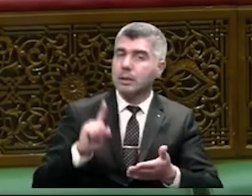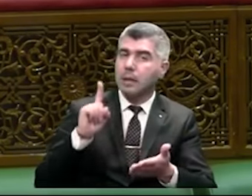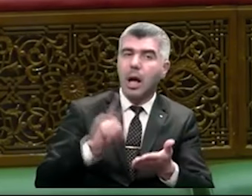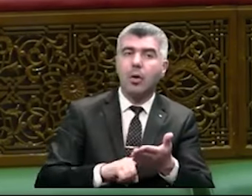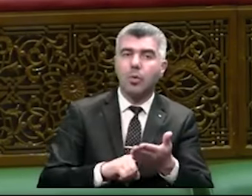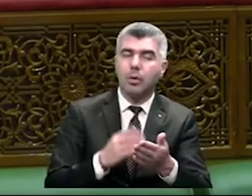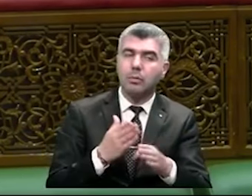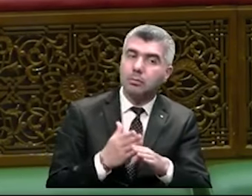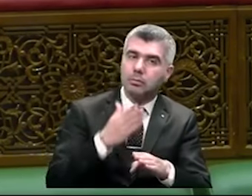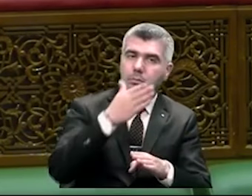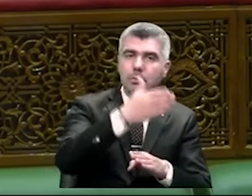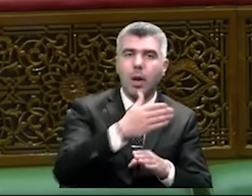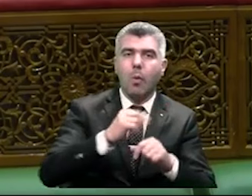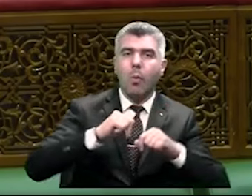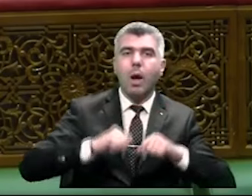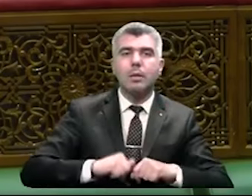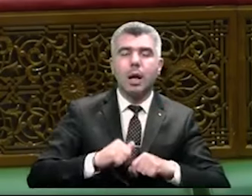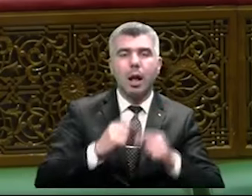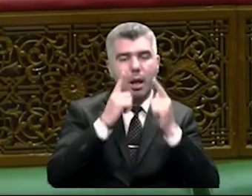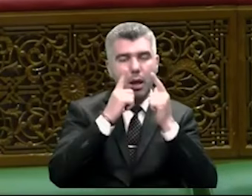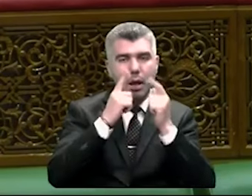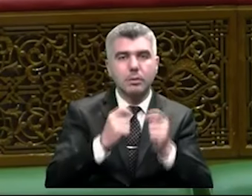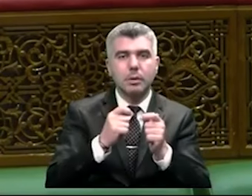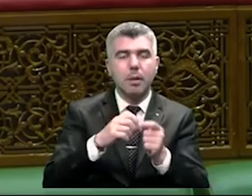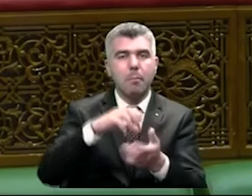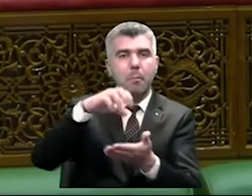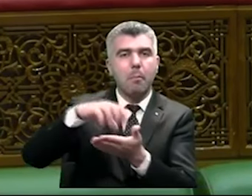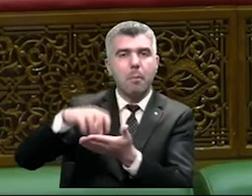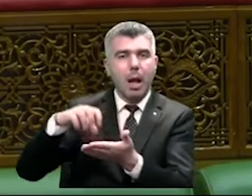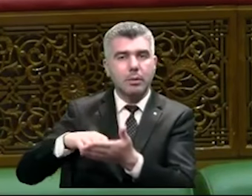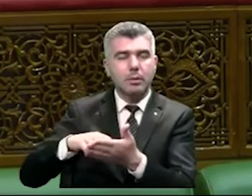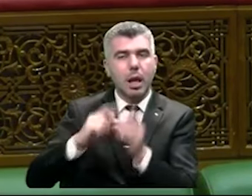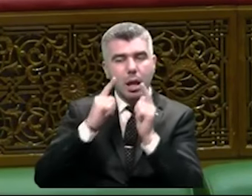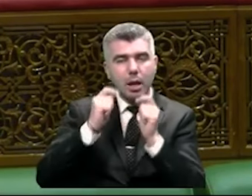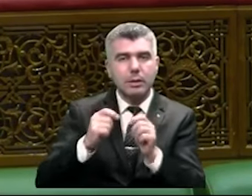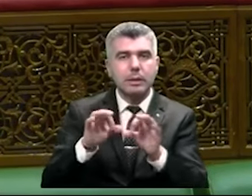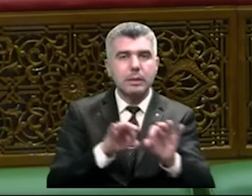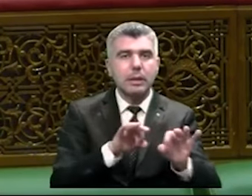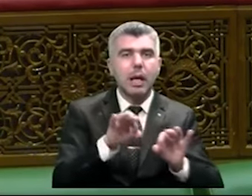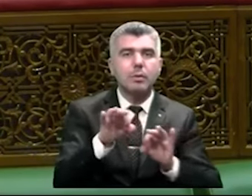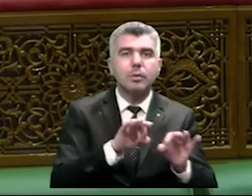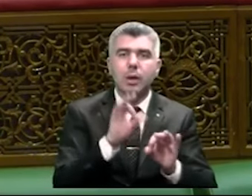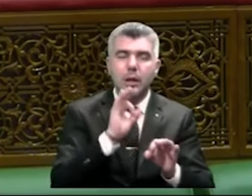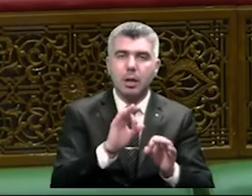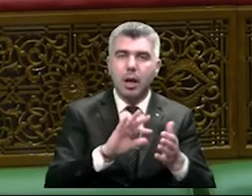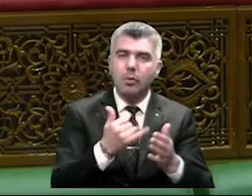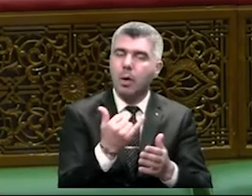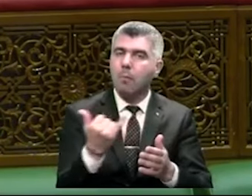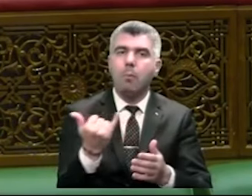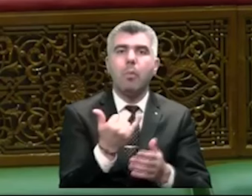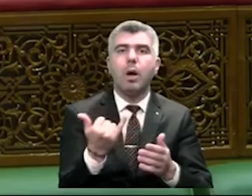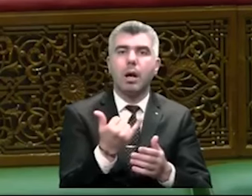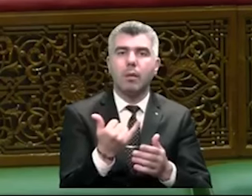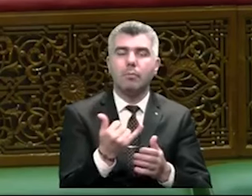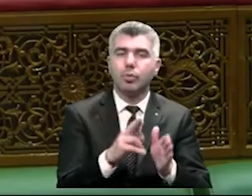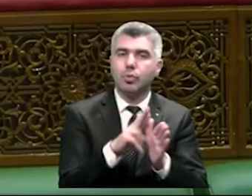بزياره ميدانيه الى هذه المناطق ولانه محور استراتيجي مؤكدا على ان هذا المحور مهم جدا بالنسبه